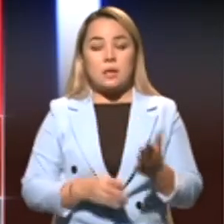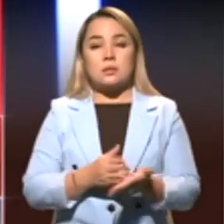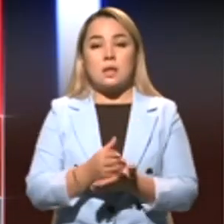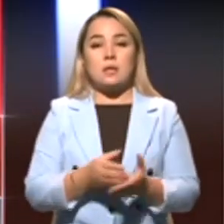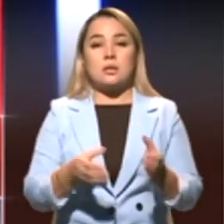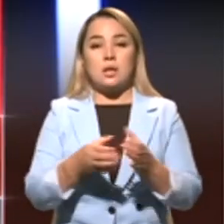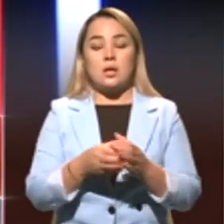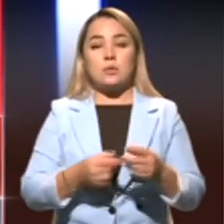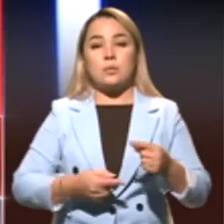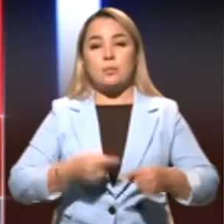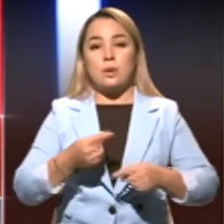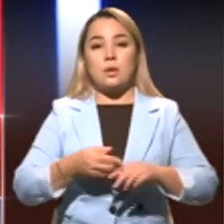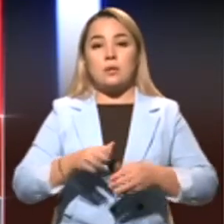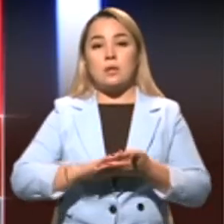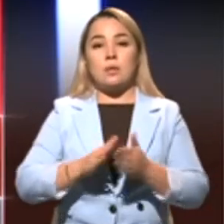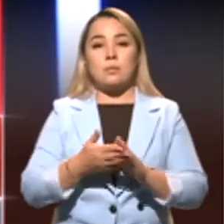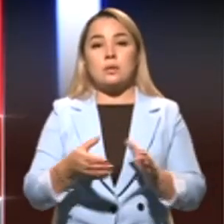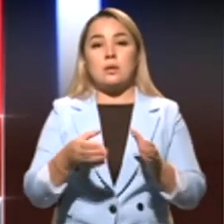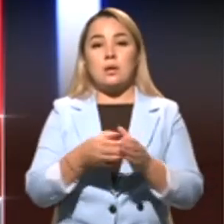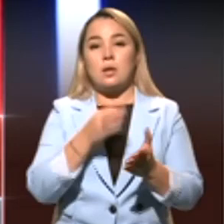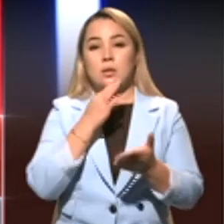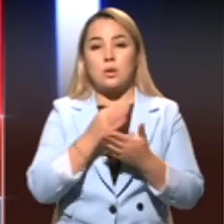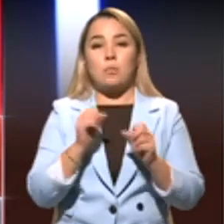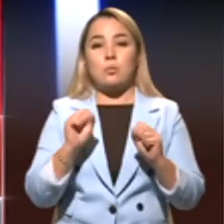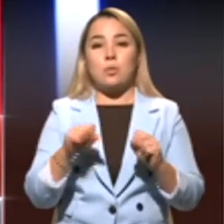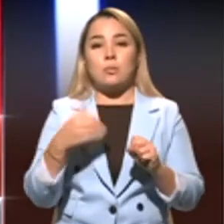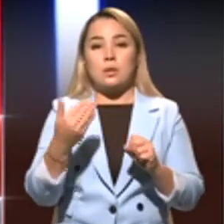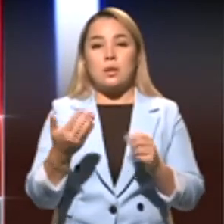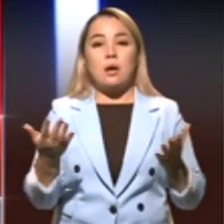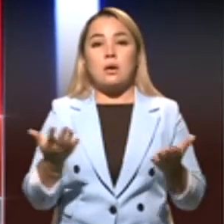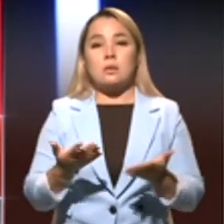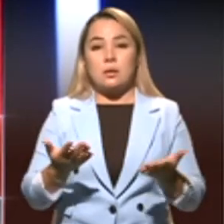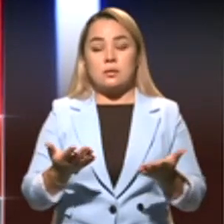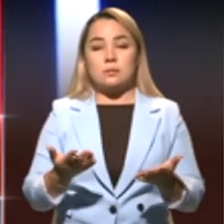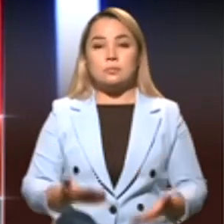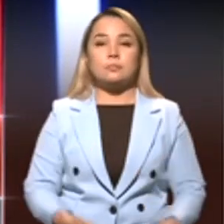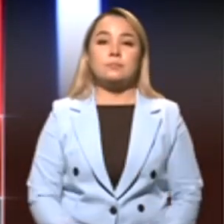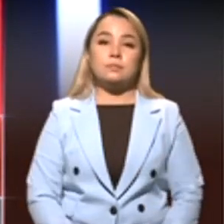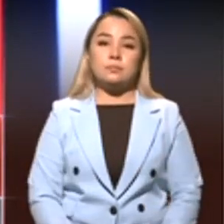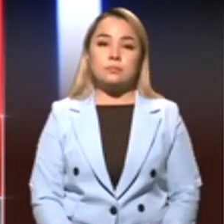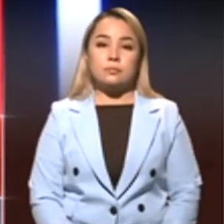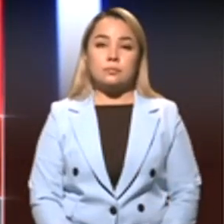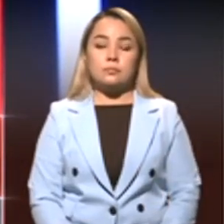саяси шиеленістерге ықпал ету мүмкіндігі қандай?